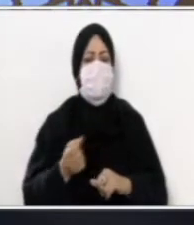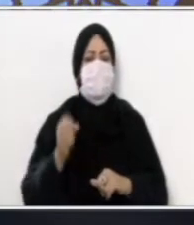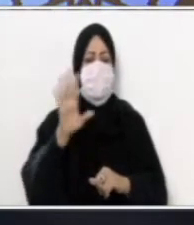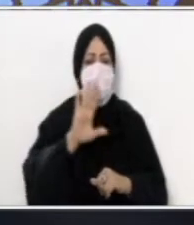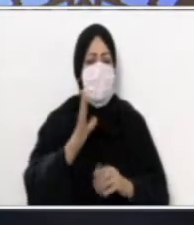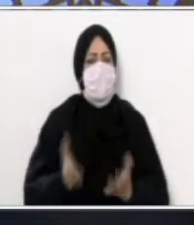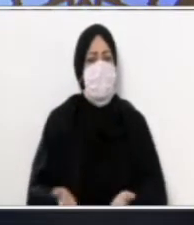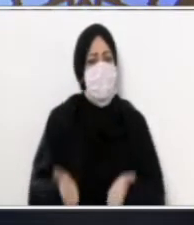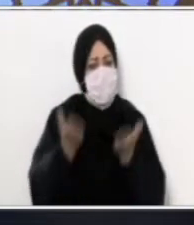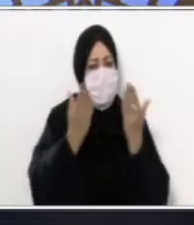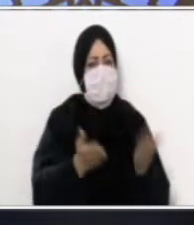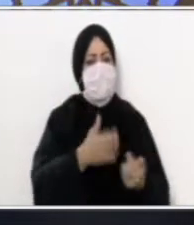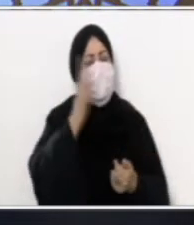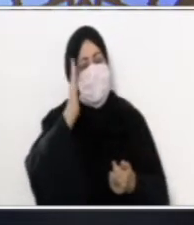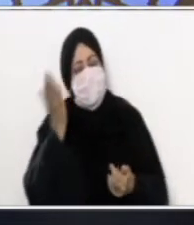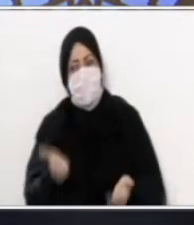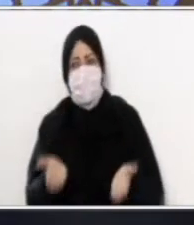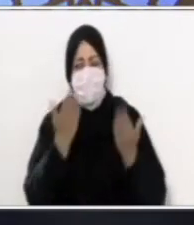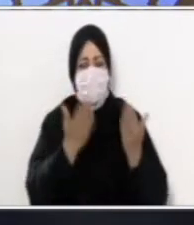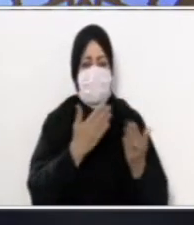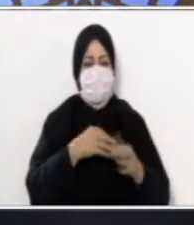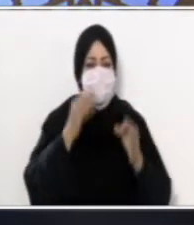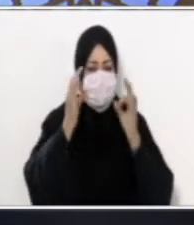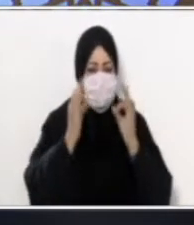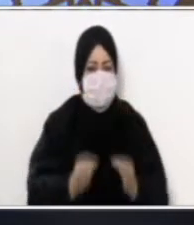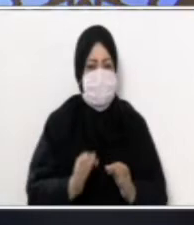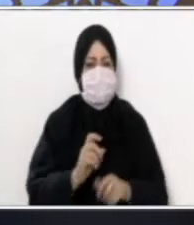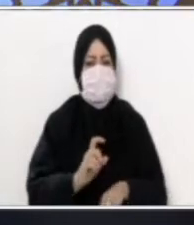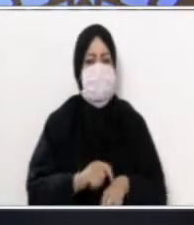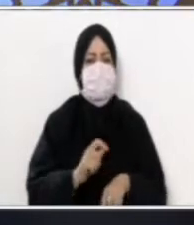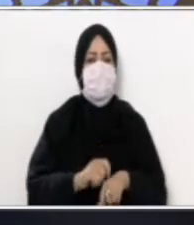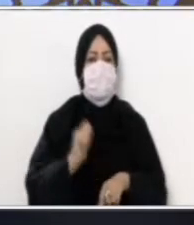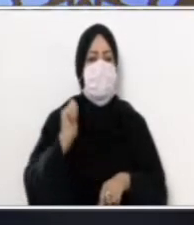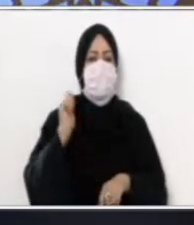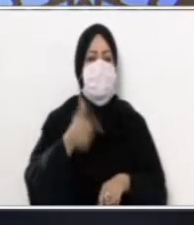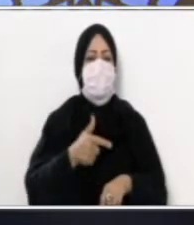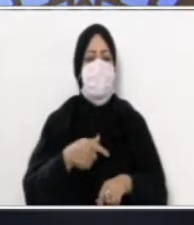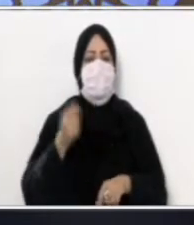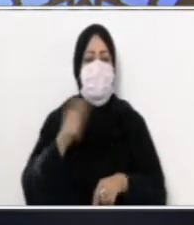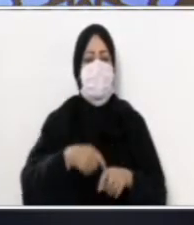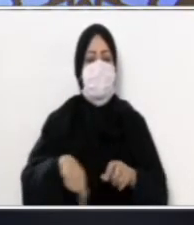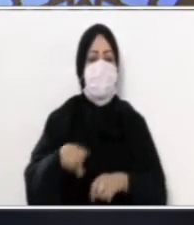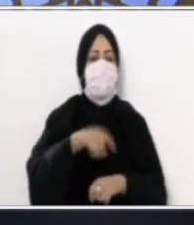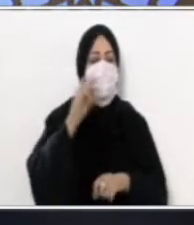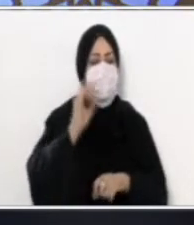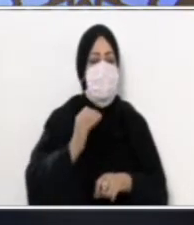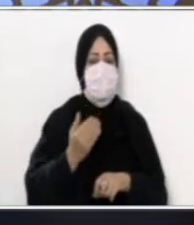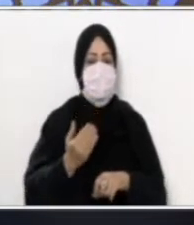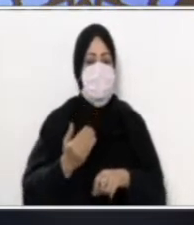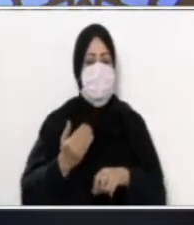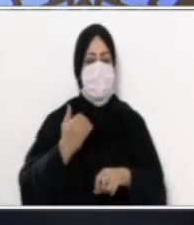على الأذان الثاني والإمساك عليه في شهر رمضان. فنريد توضيح لهذه